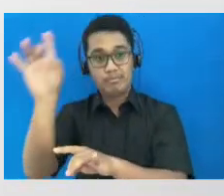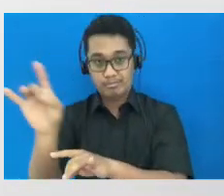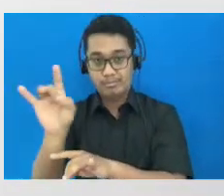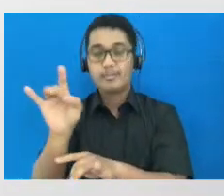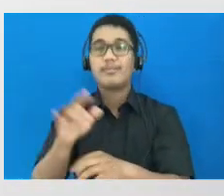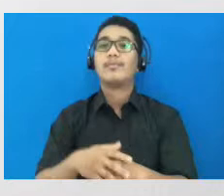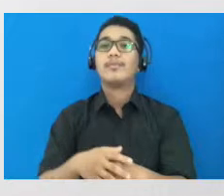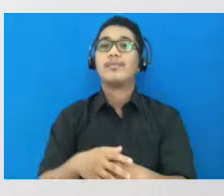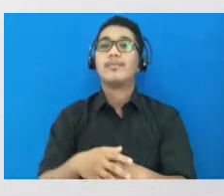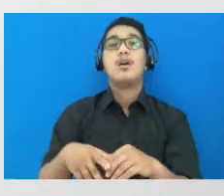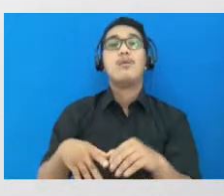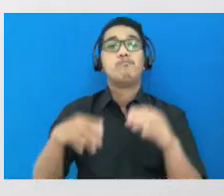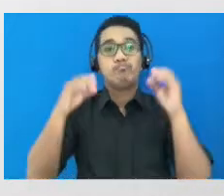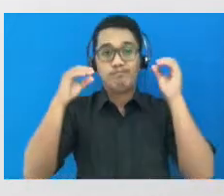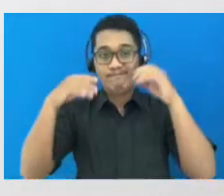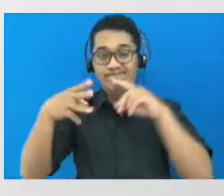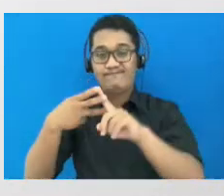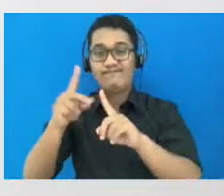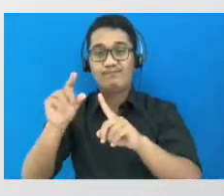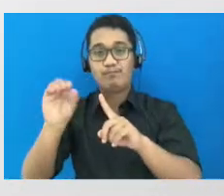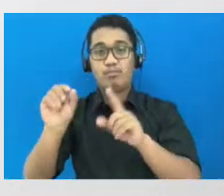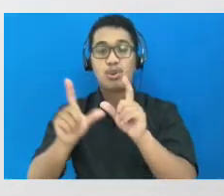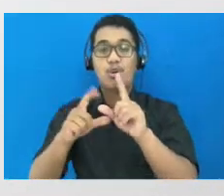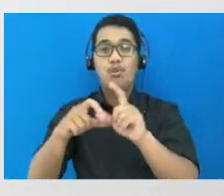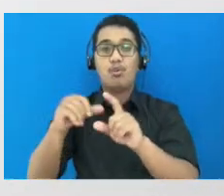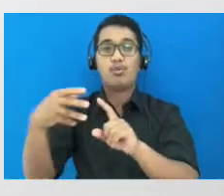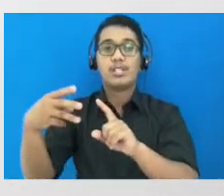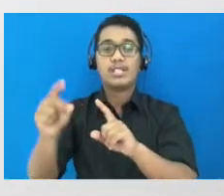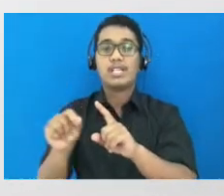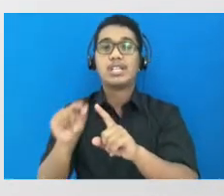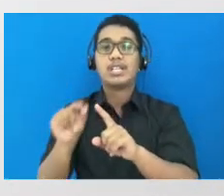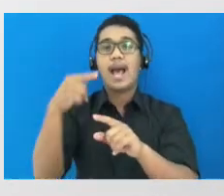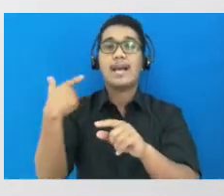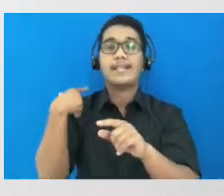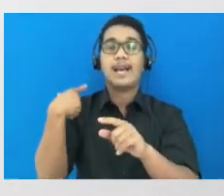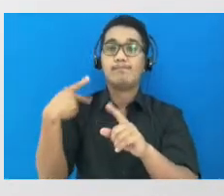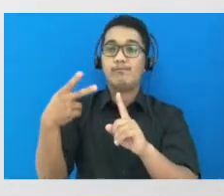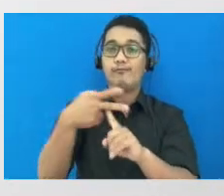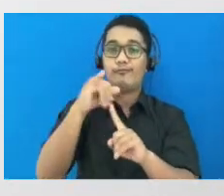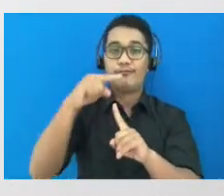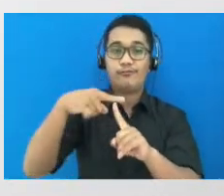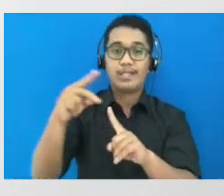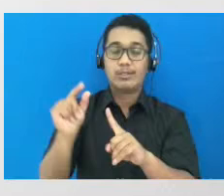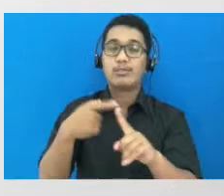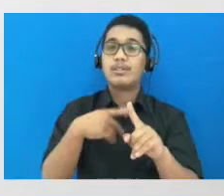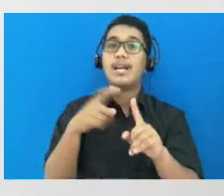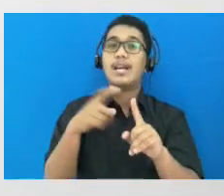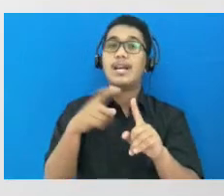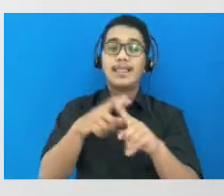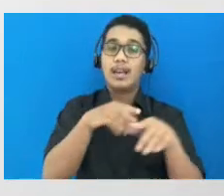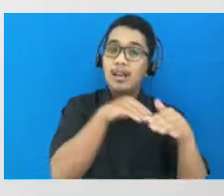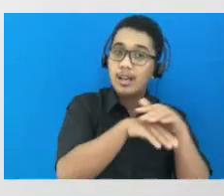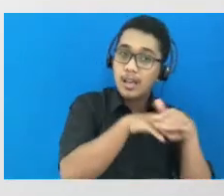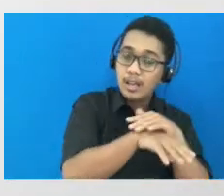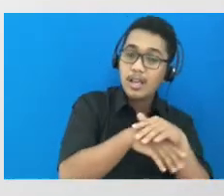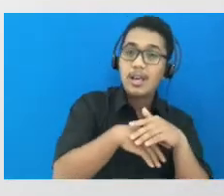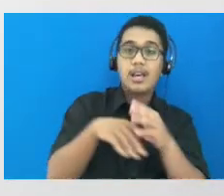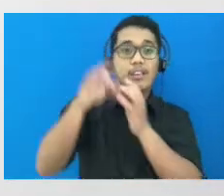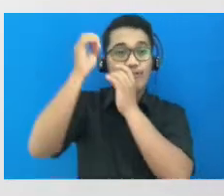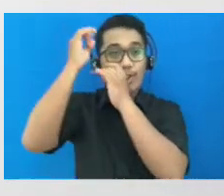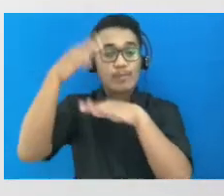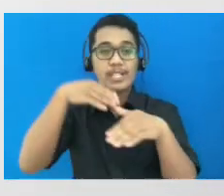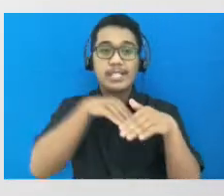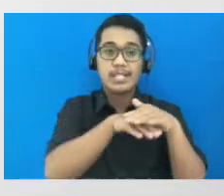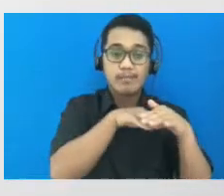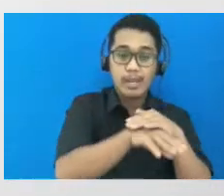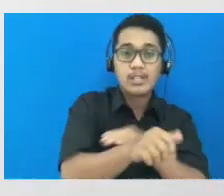browser. Browser itu memiliki feature untuk menyimpan data-data kita, menyimpan informasi-informasi kita